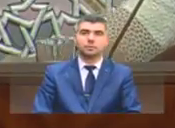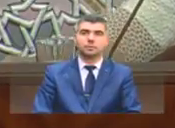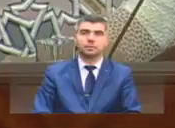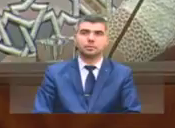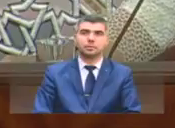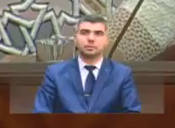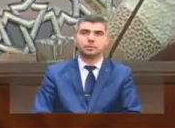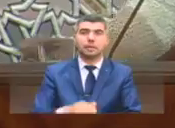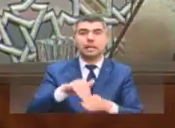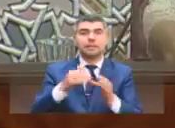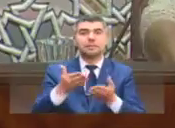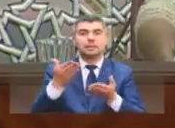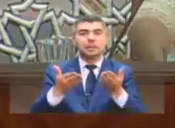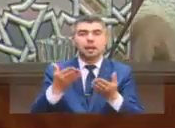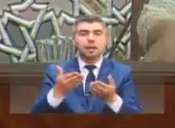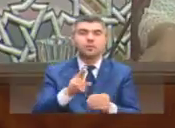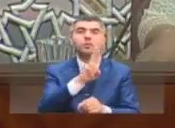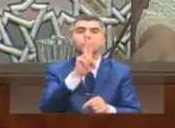الفريق الاستقلالي. نتساءل السيد الوزير على